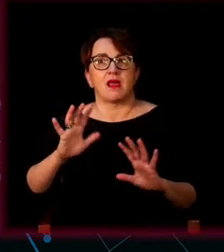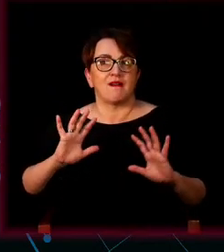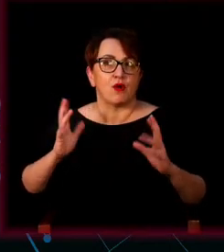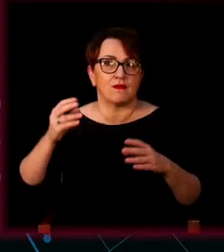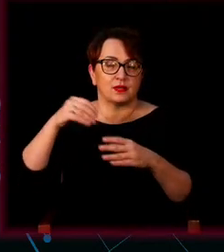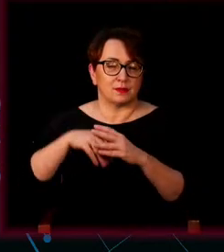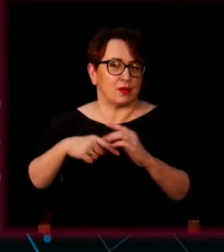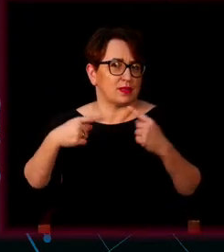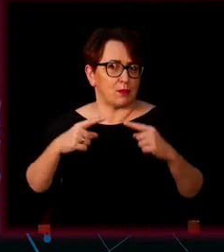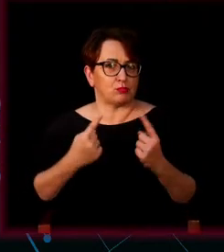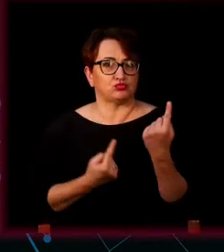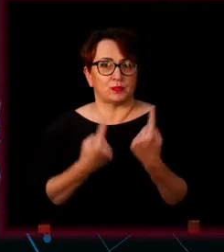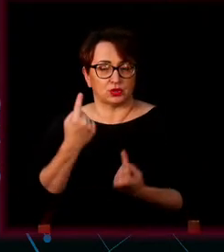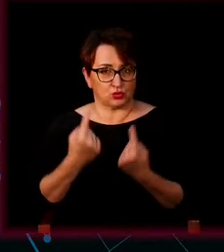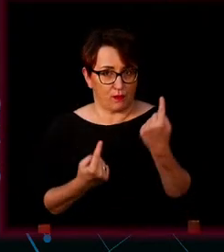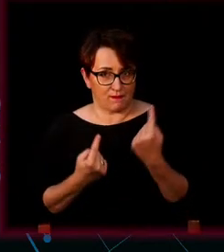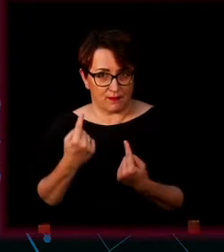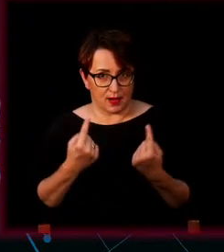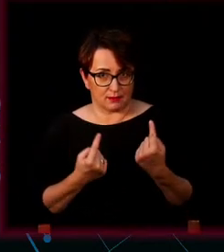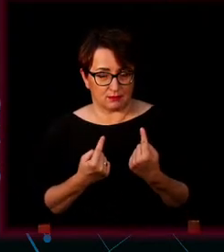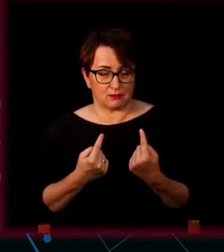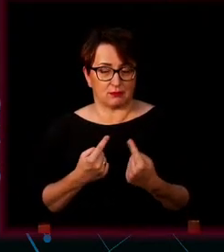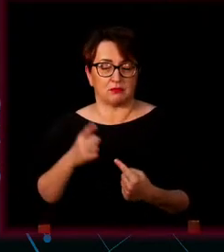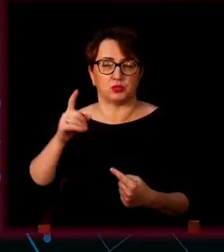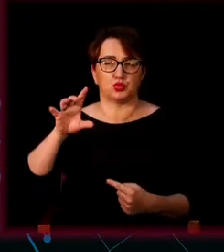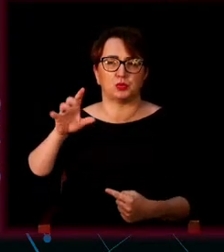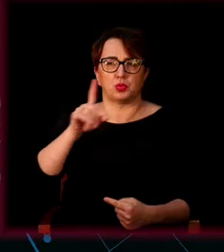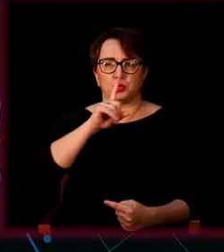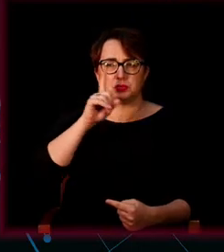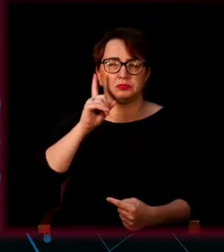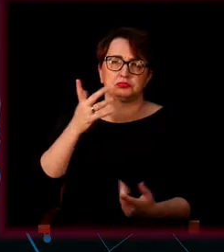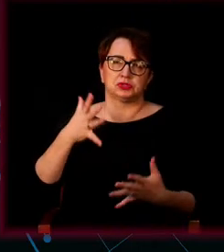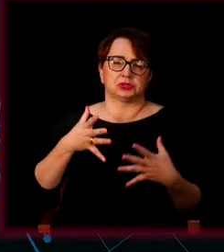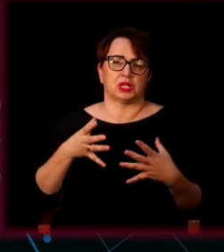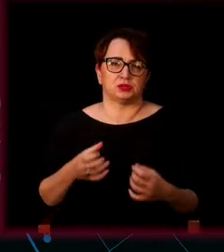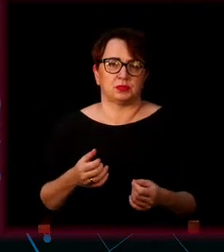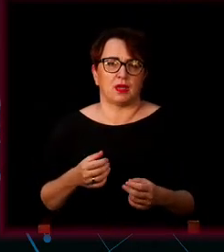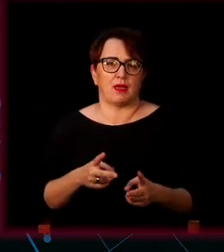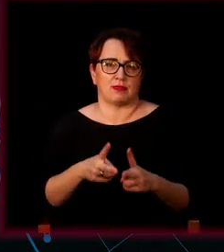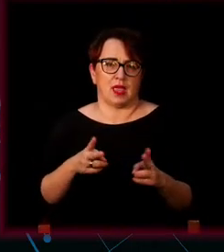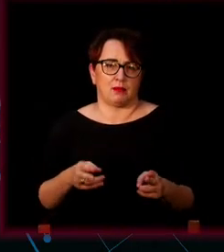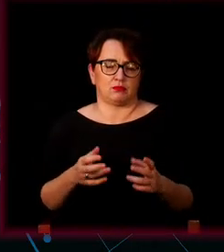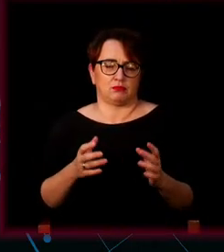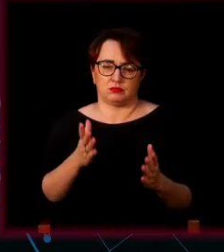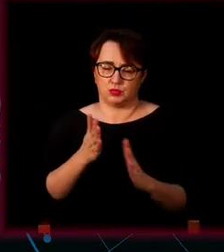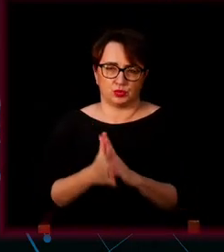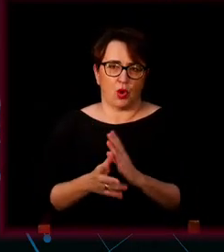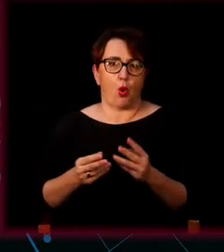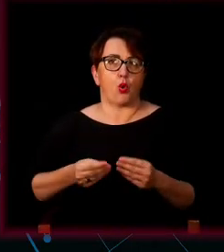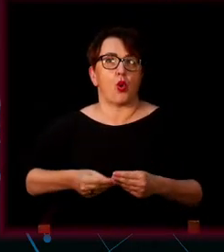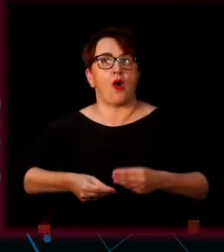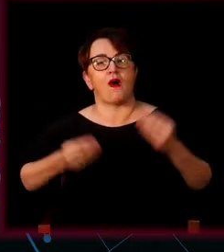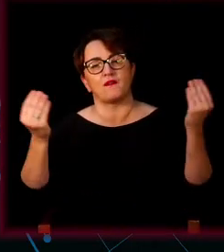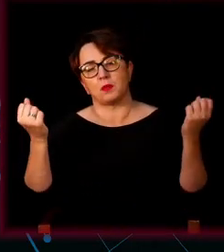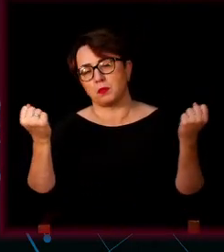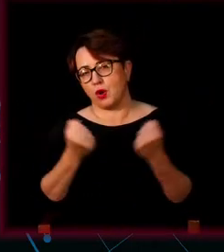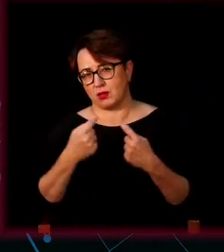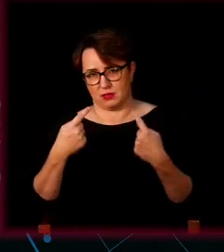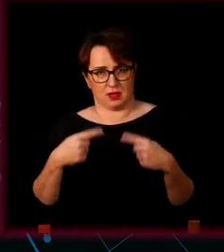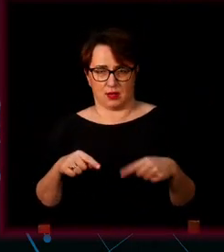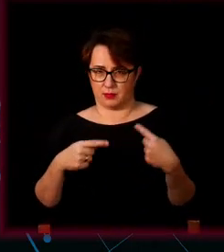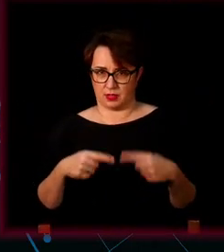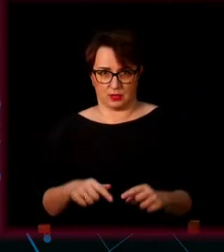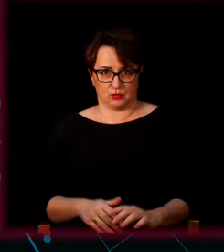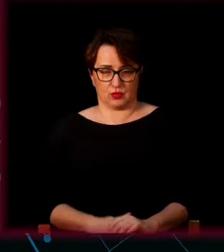rewolucji przemysłowej. Getańczycy się zatrzymali jakby na pewnym etapie, nie rozwinęli tak